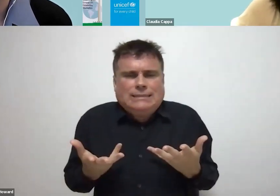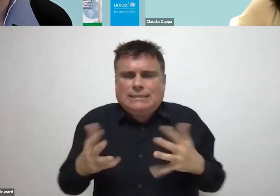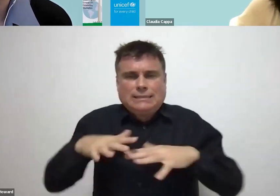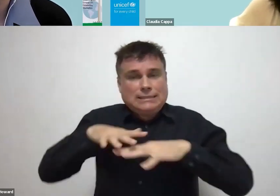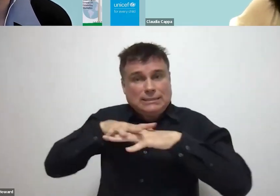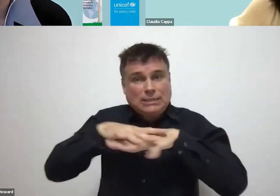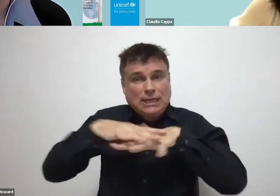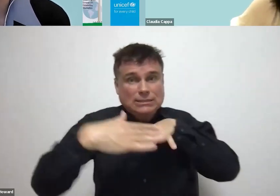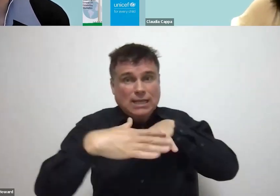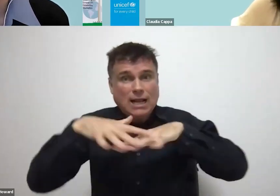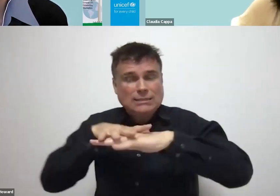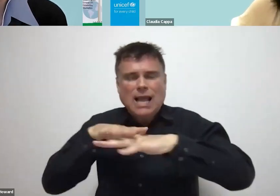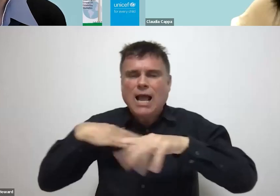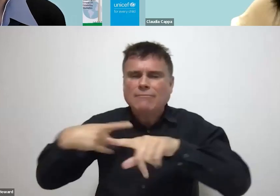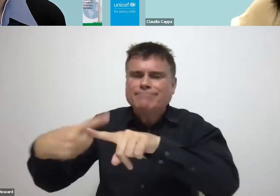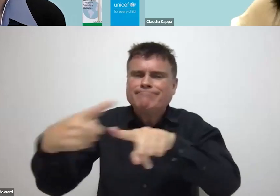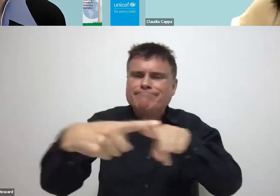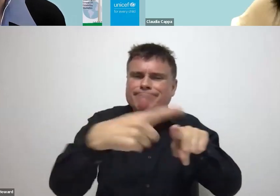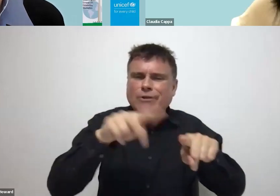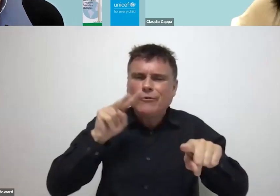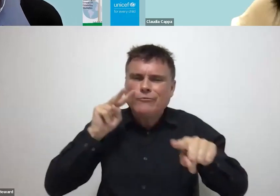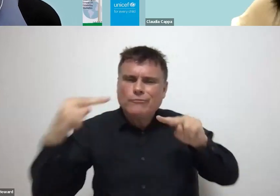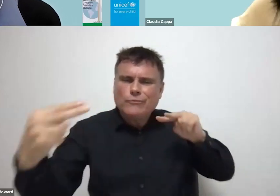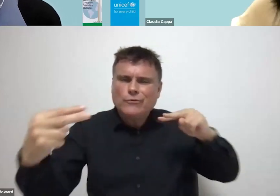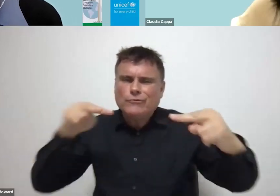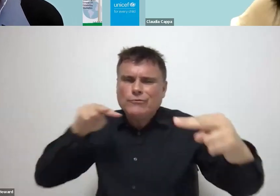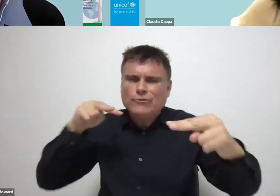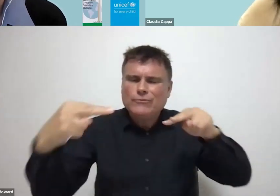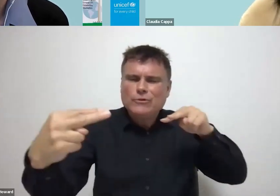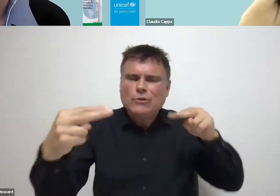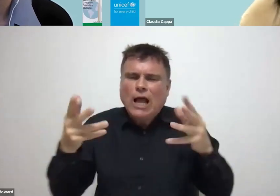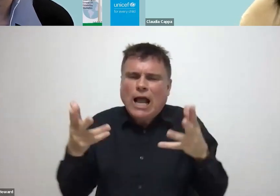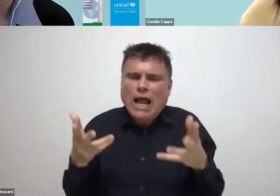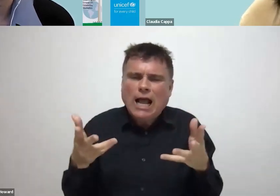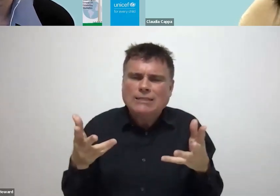fois qui m'empêchent à comprendre les questions.